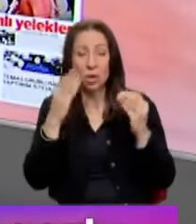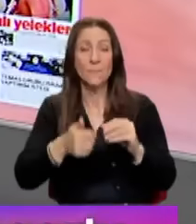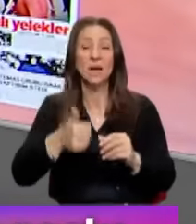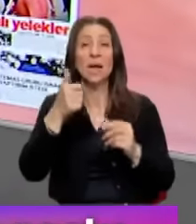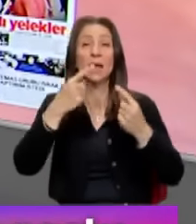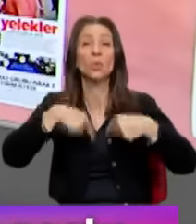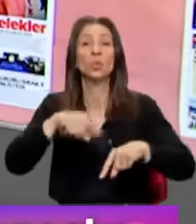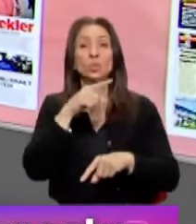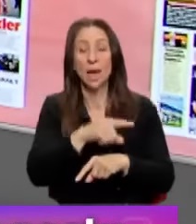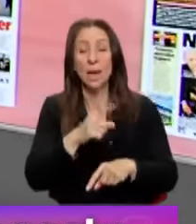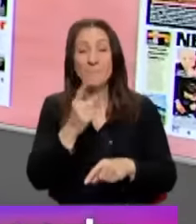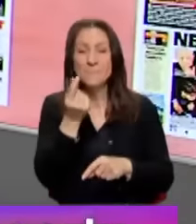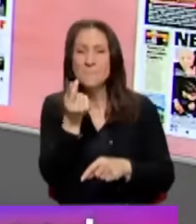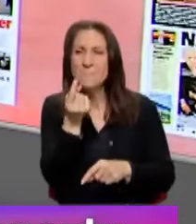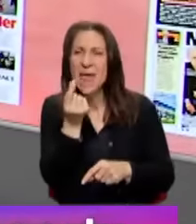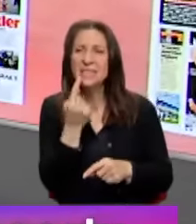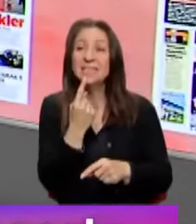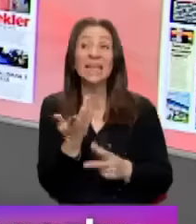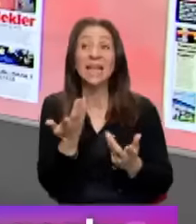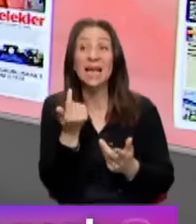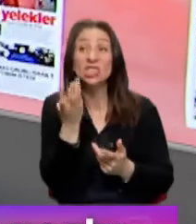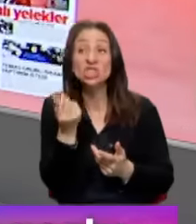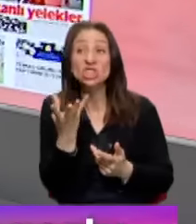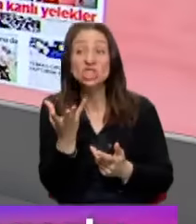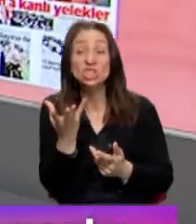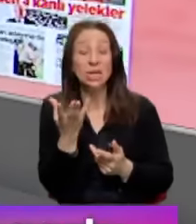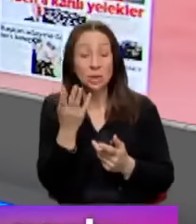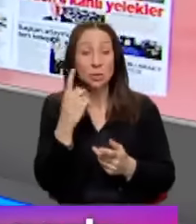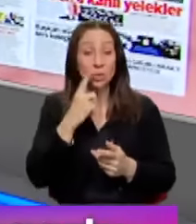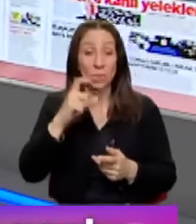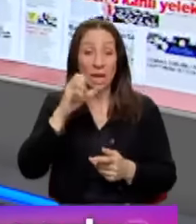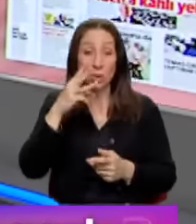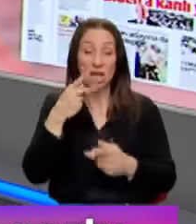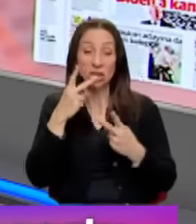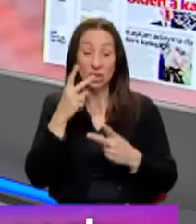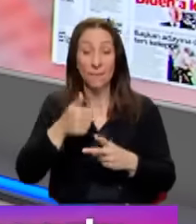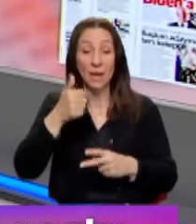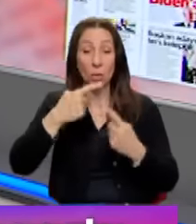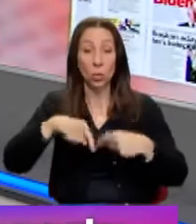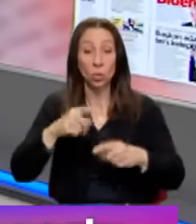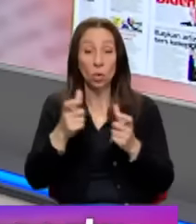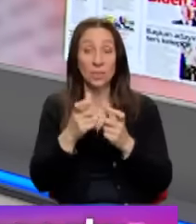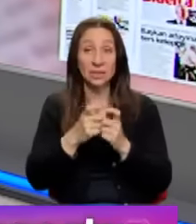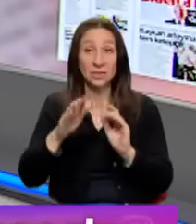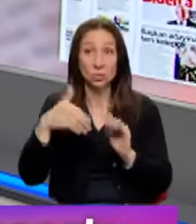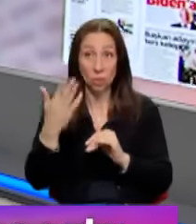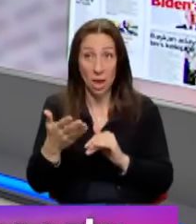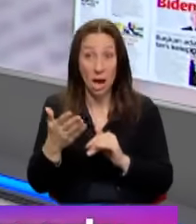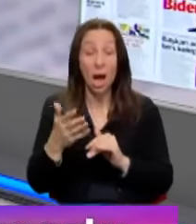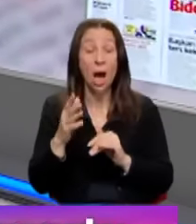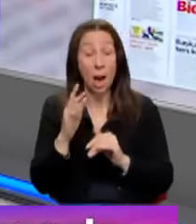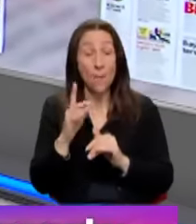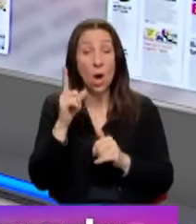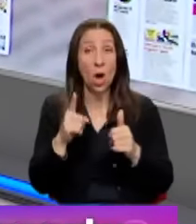bakanlar kurulunda bir miktar ne kadar onu Cumhurbaşkanı Erdoğan açıklayacak Bakanlar Kurulu toplantısın ardından